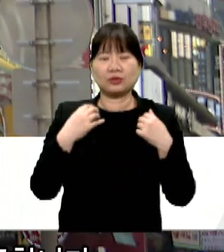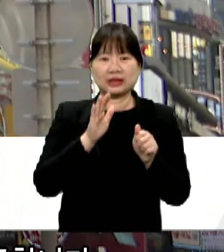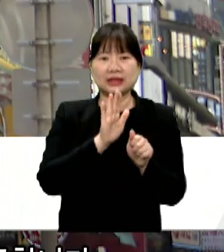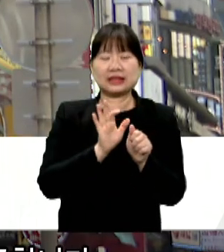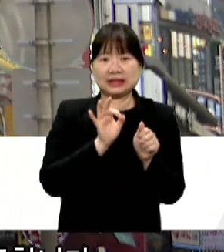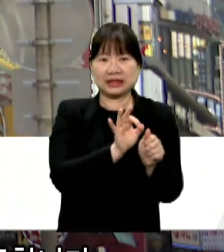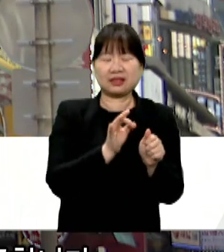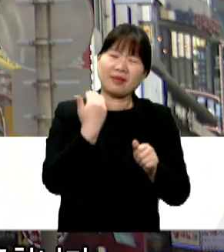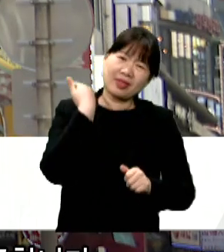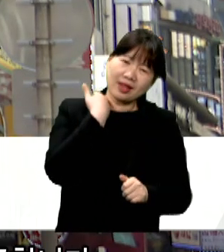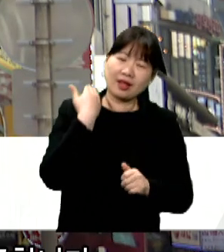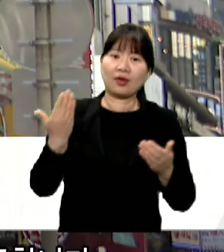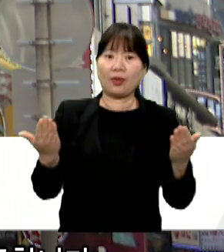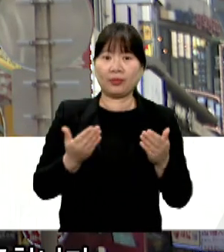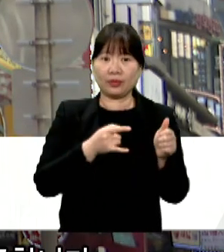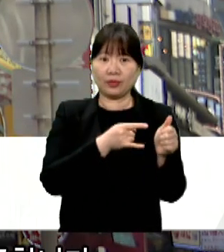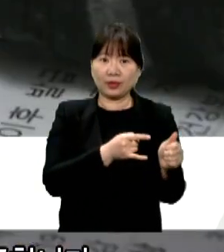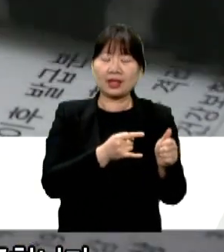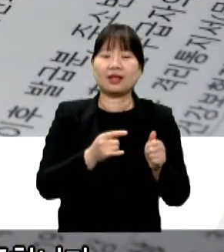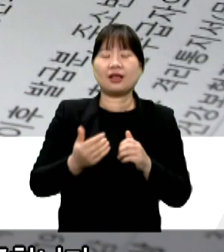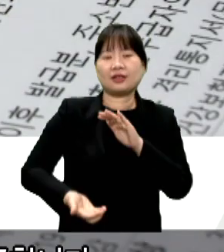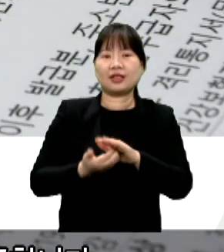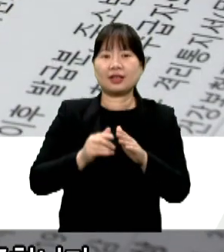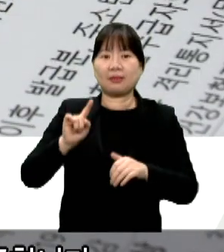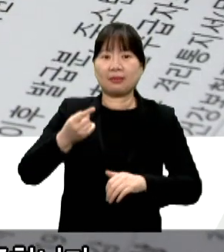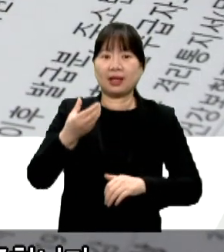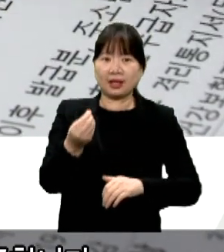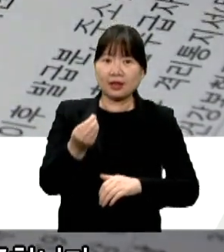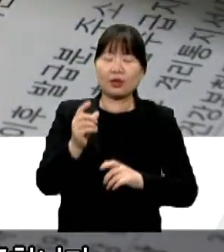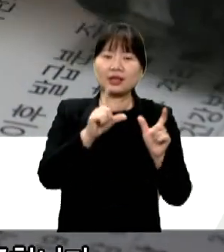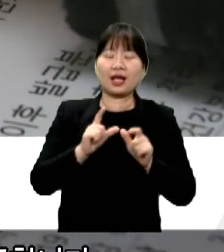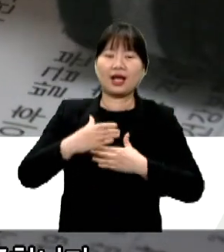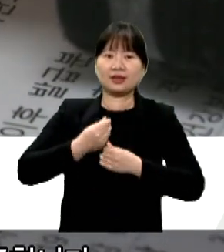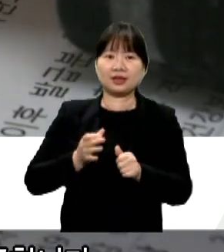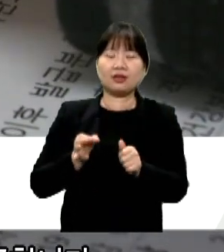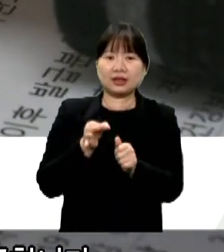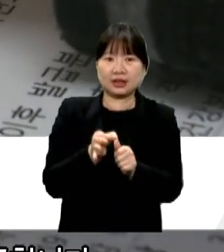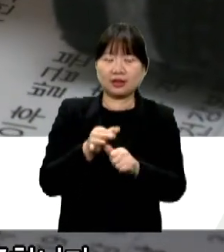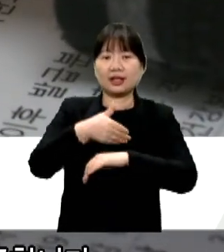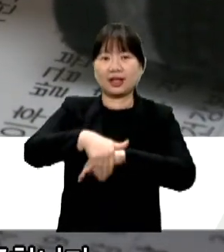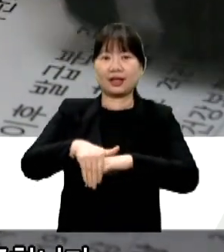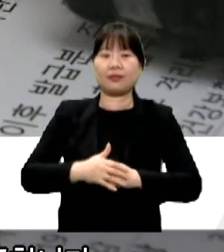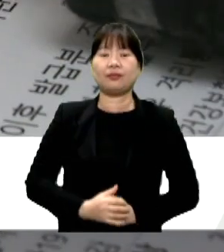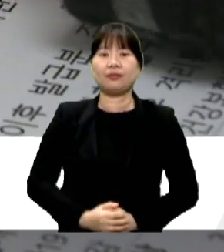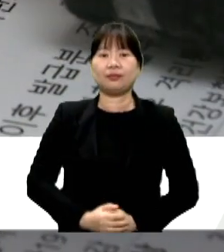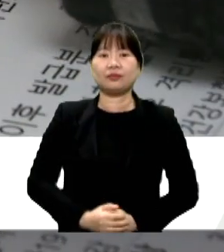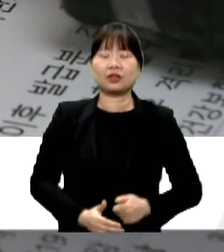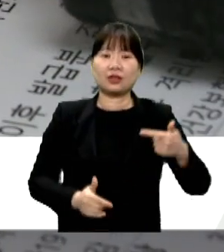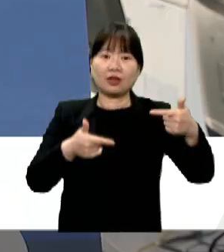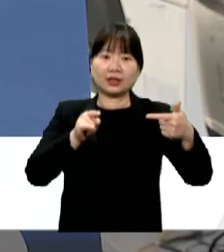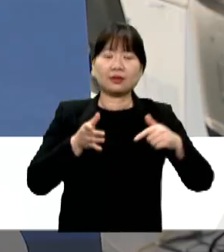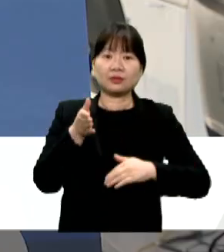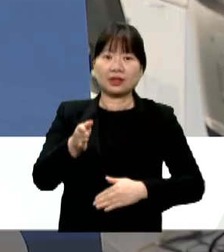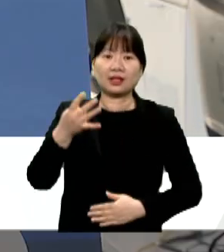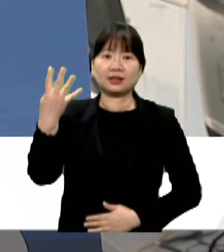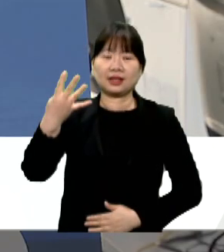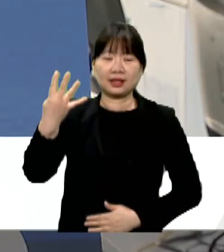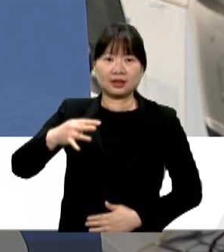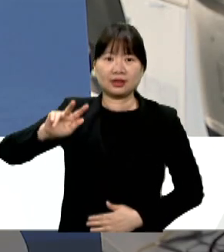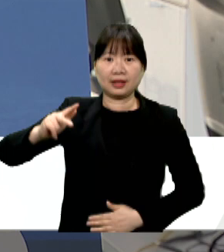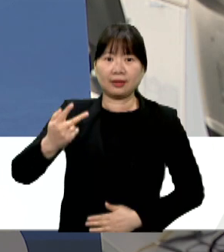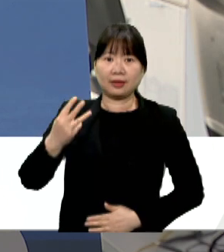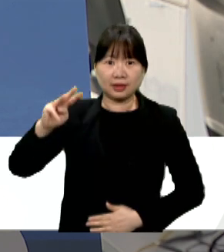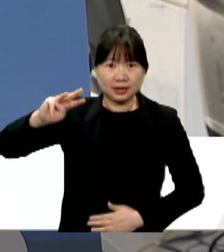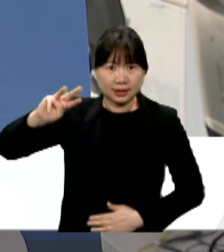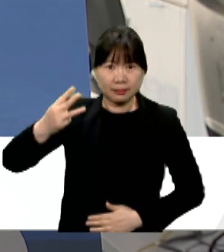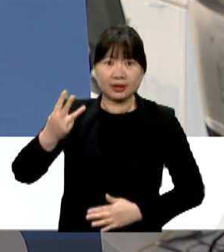코로나19 정부 지원 사각지대에 놓인 업종에 최대 100만 원의 생활안정 지원금을 지급합니다. 안양시는 6개 분야